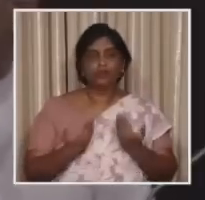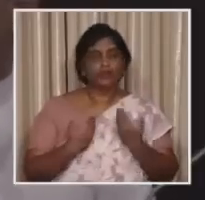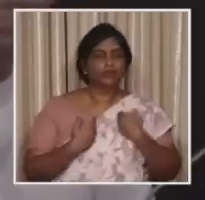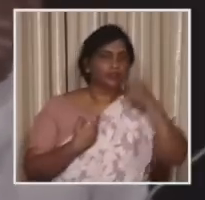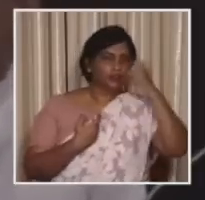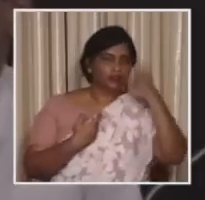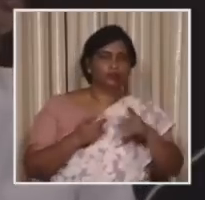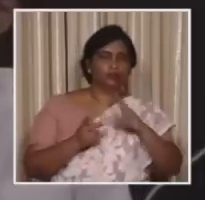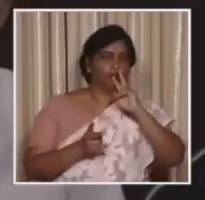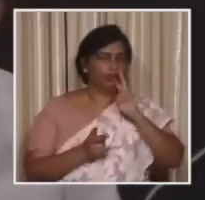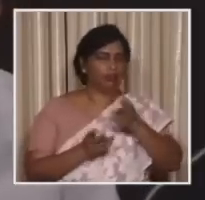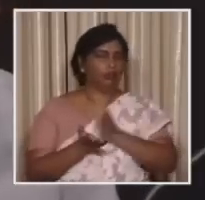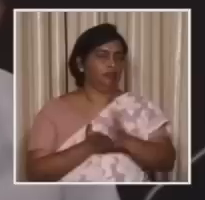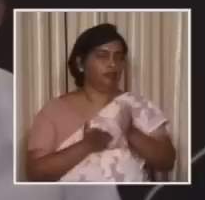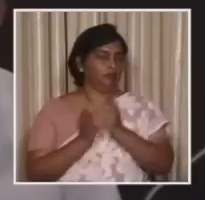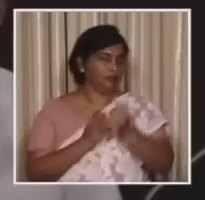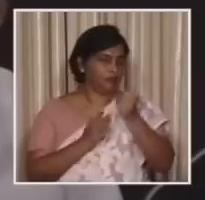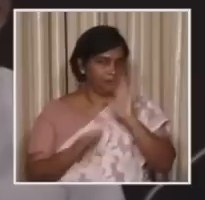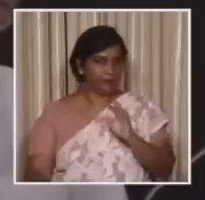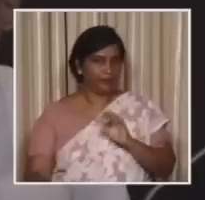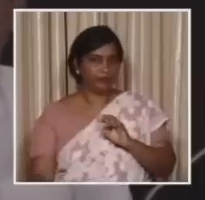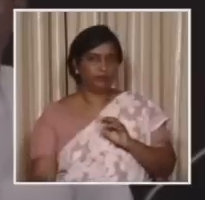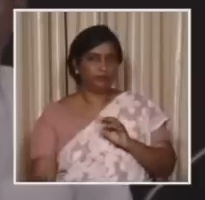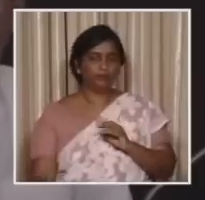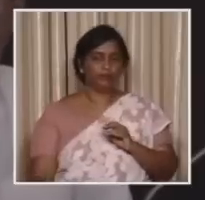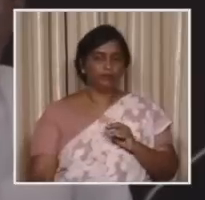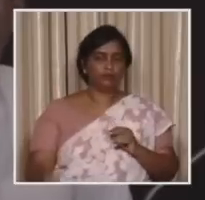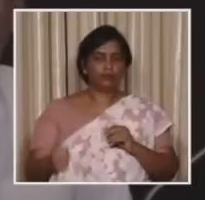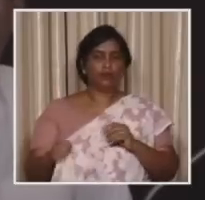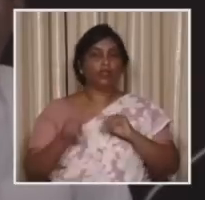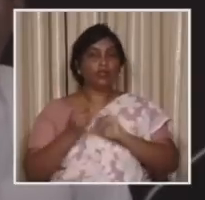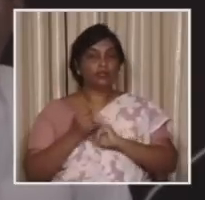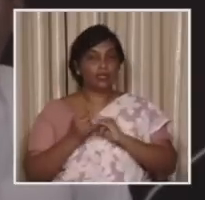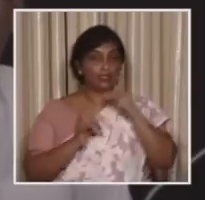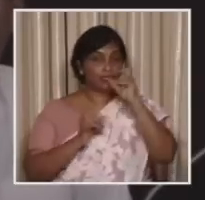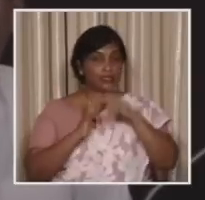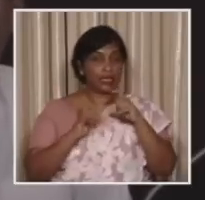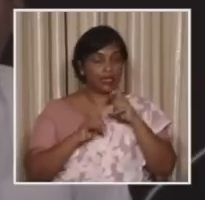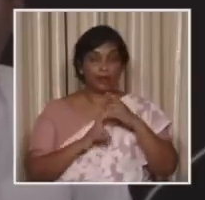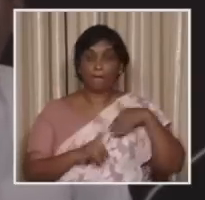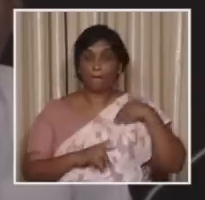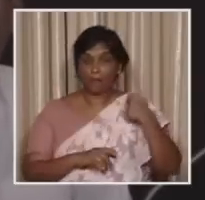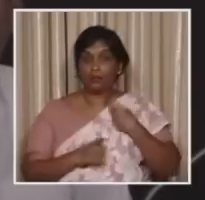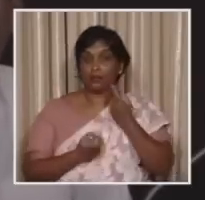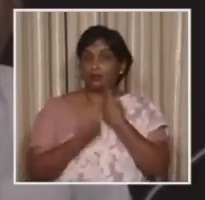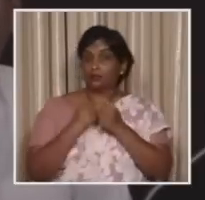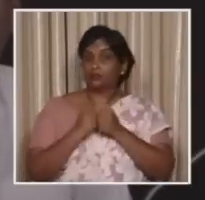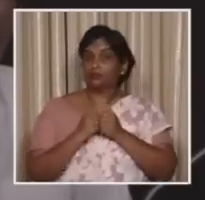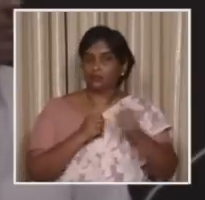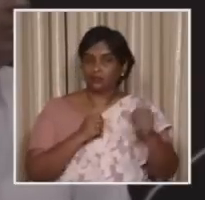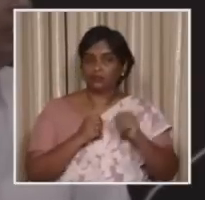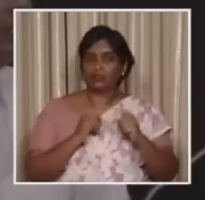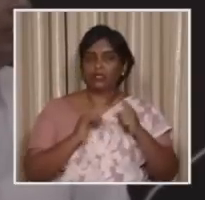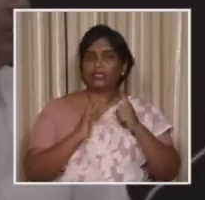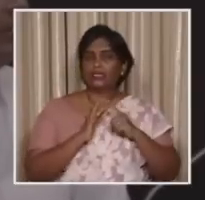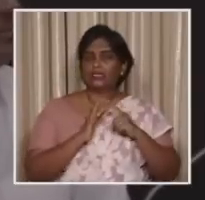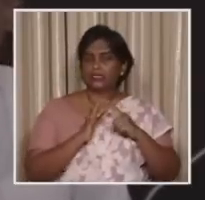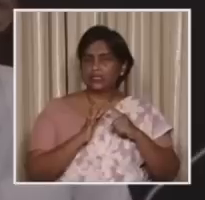දැක්කා මේවා නොමග යවන්න තමයි කටයුතු කරේ. සලේ මේ තමන්ගේ පරීක්ෂණ සිදුනේ